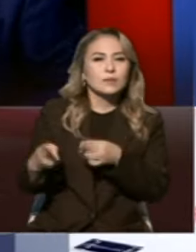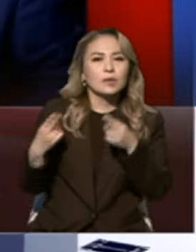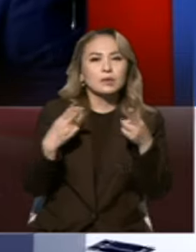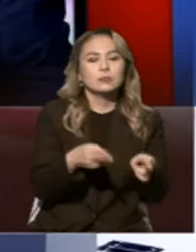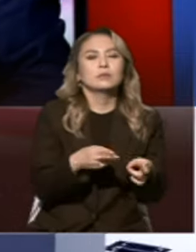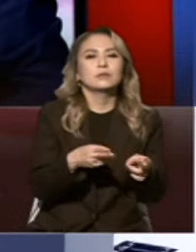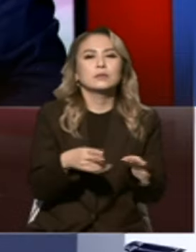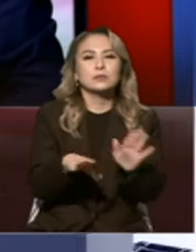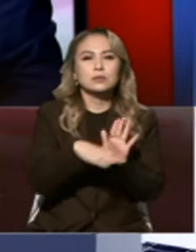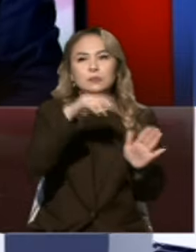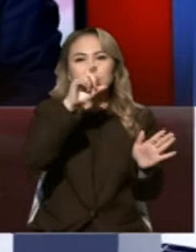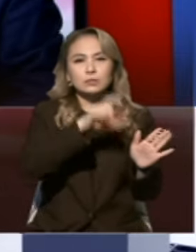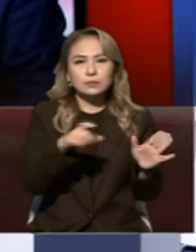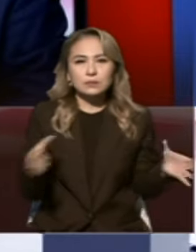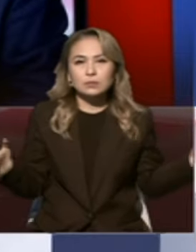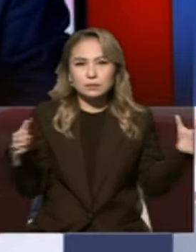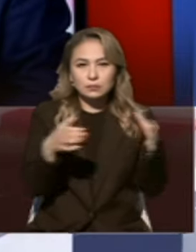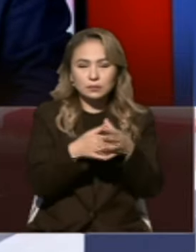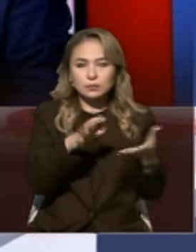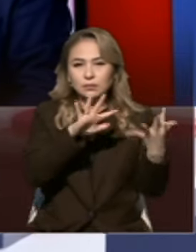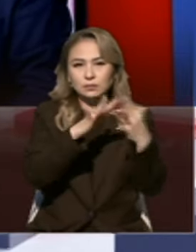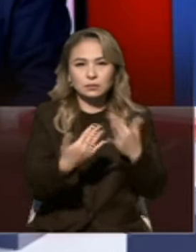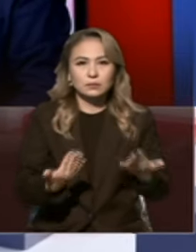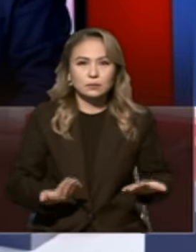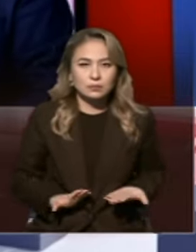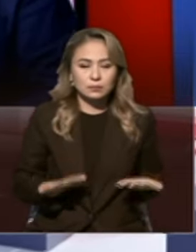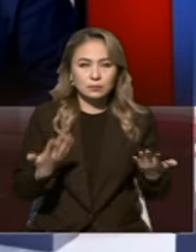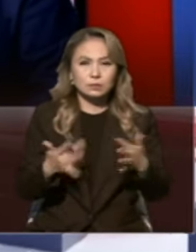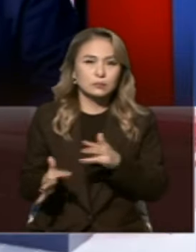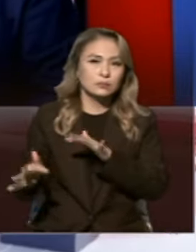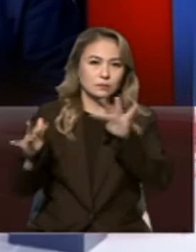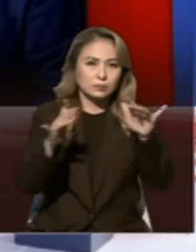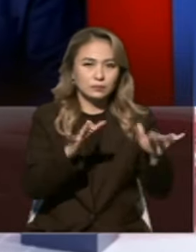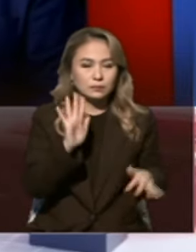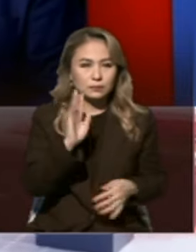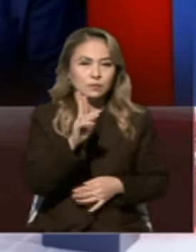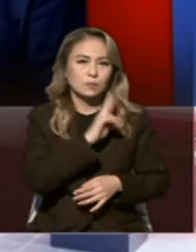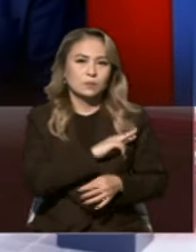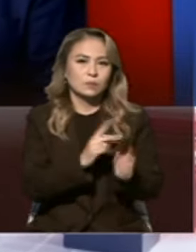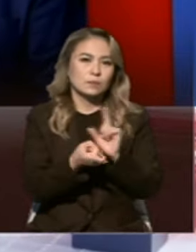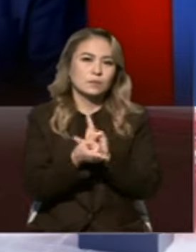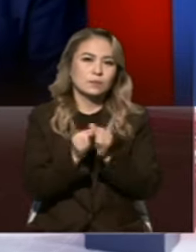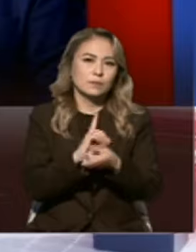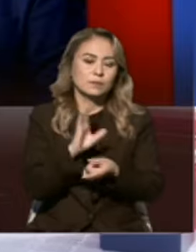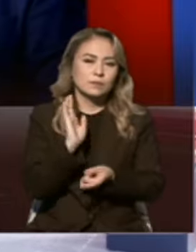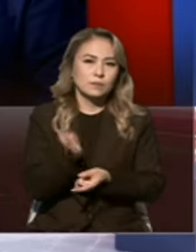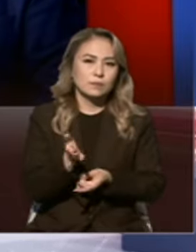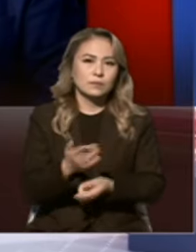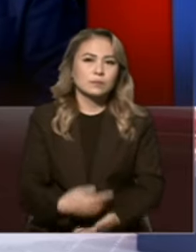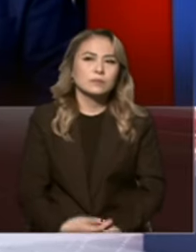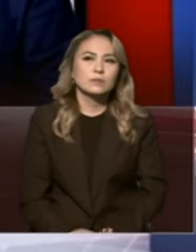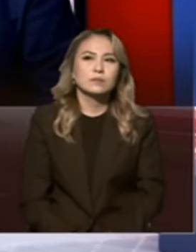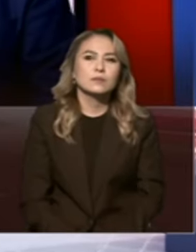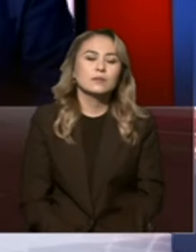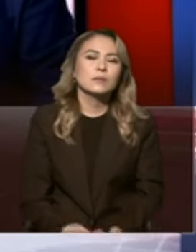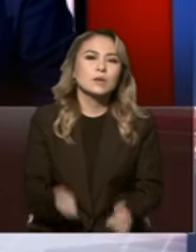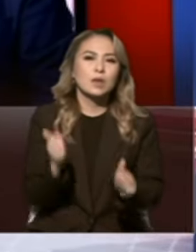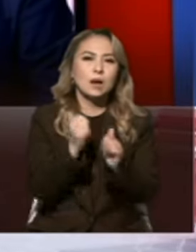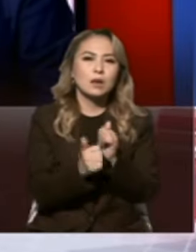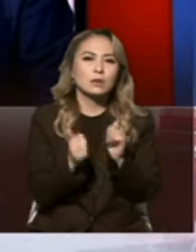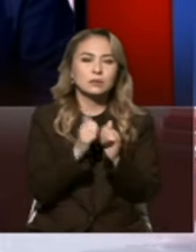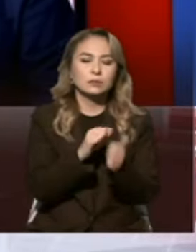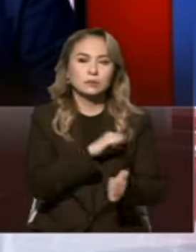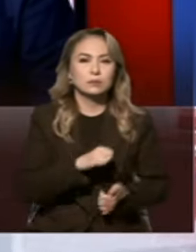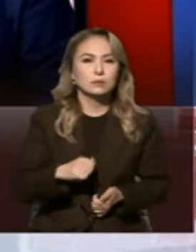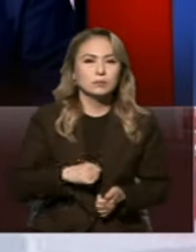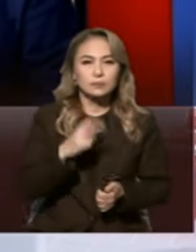барып депутаттармен бірге ауыл ел аймақтарды аралап жүрсе, сол кезде ғана бір өзгеріс болады. Өткен себебі әрқайсысы өзінің көзімен көру